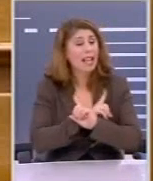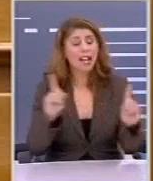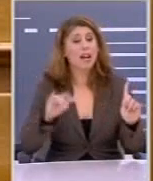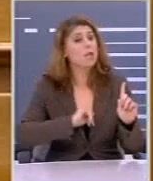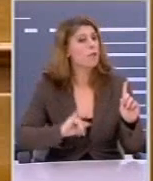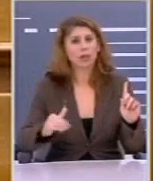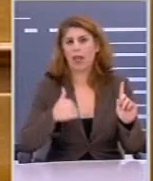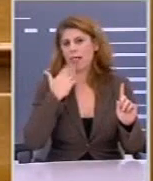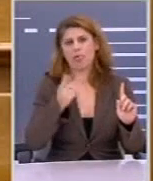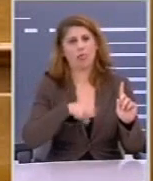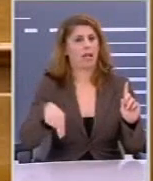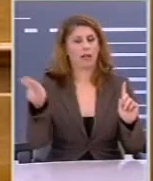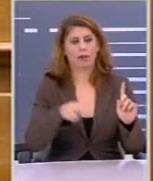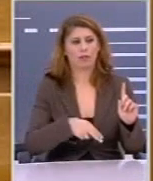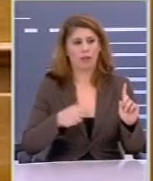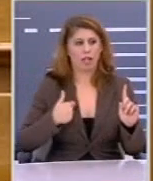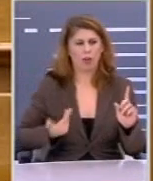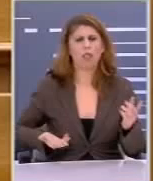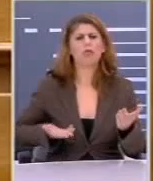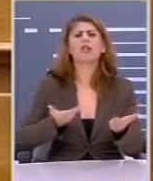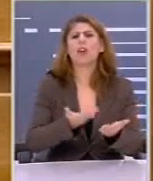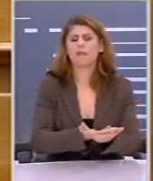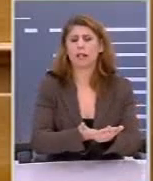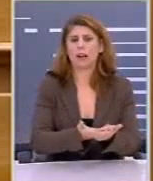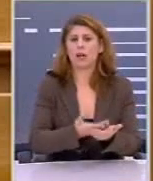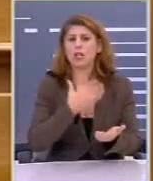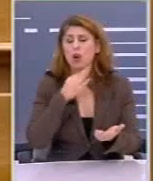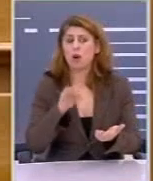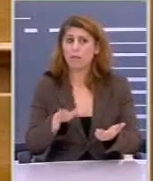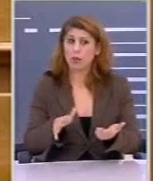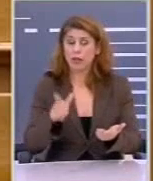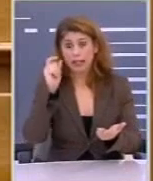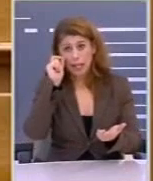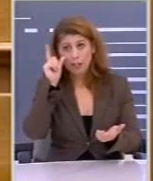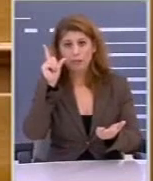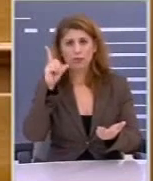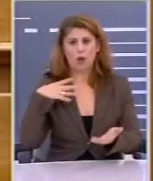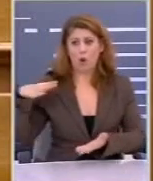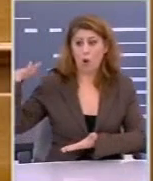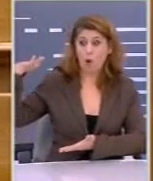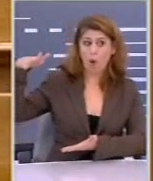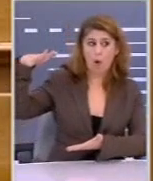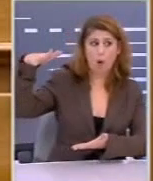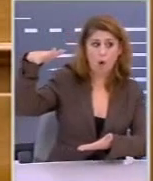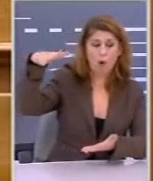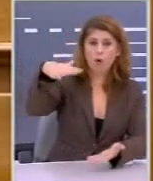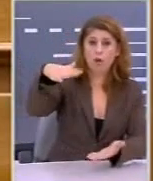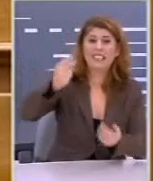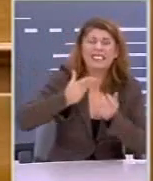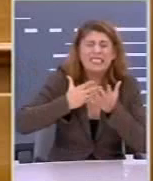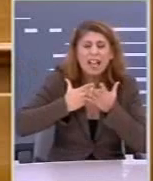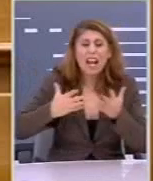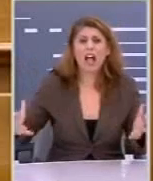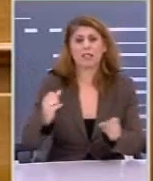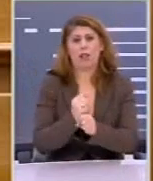ποτέ. Δεν το έφερα εδώ γιατί θα μπορούσα να παρεξηγηθώ, το κάνω για λόγους εντυπωσιασμού, να δούμε τον όγκο. Είναι τεράστια η δουλειά που